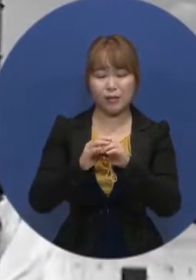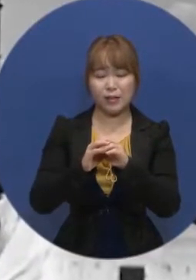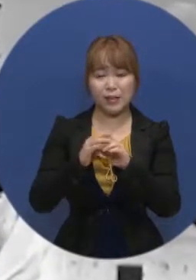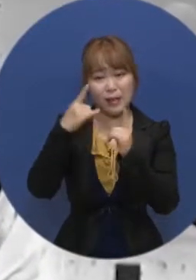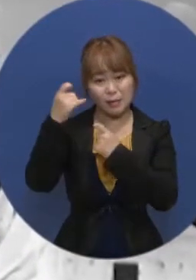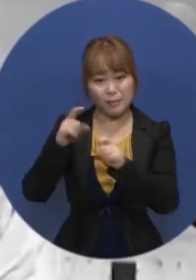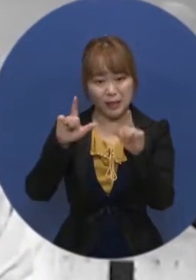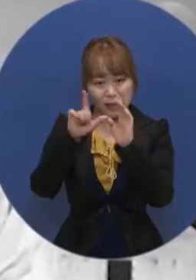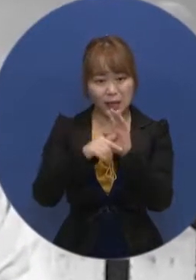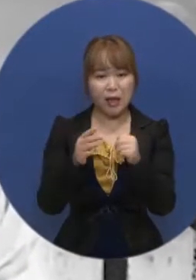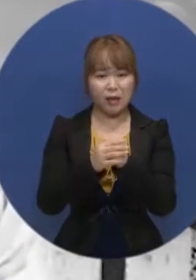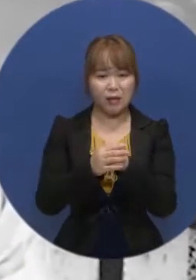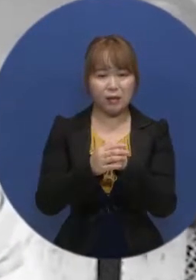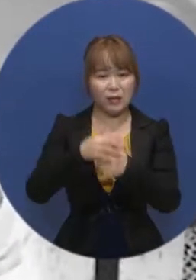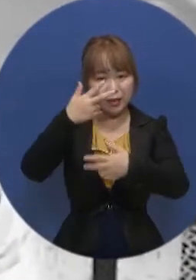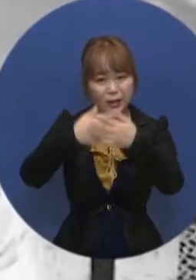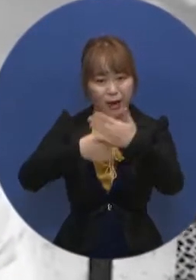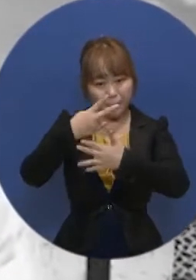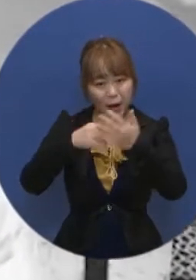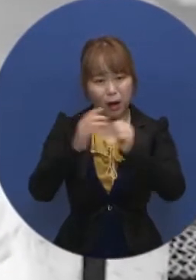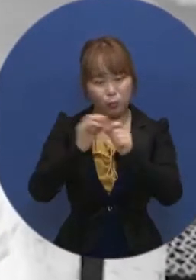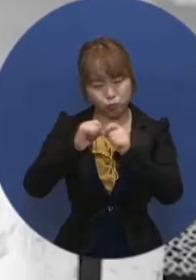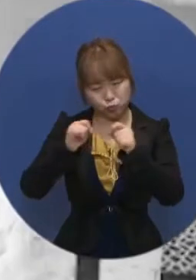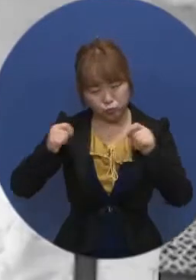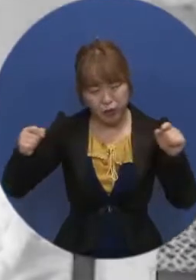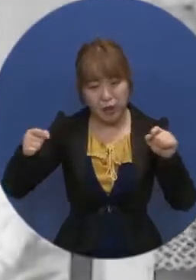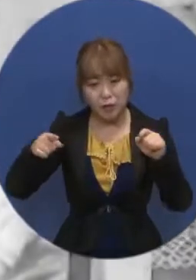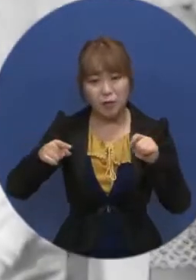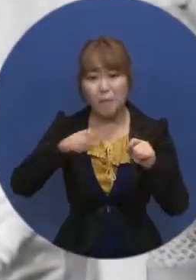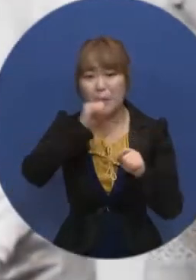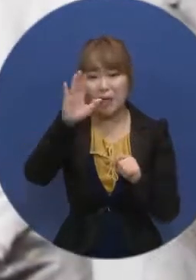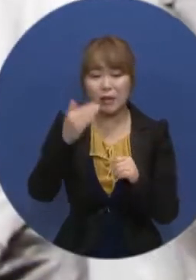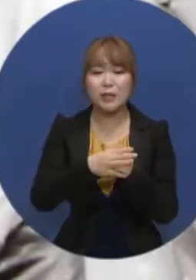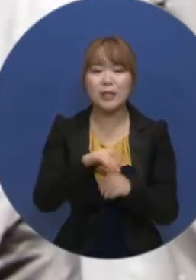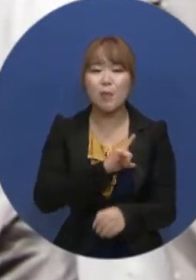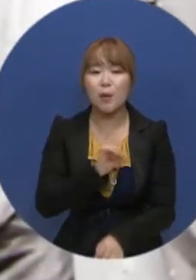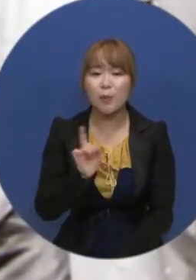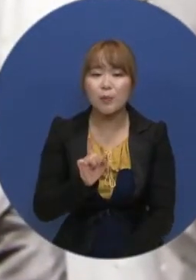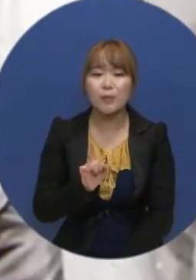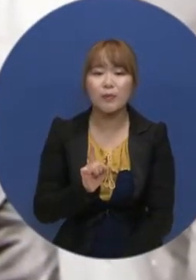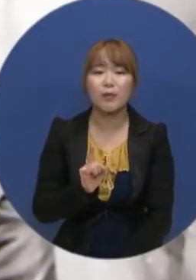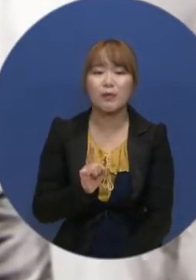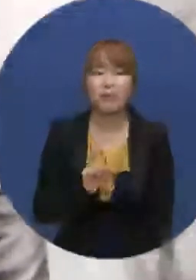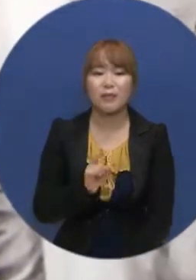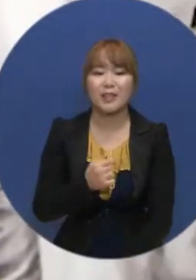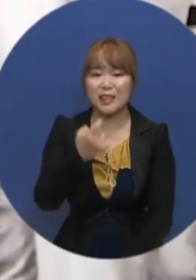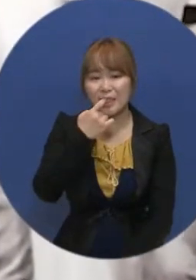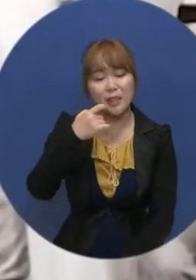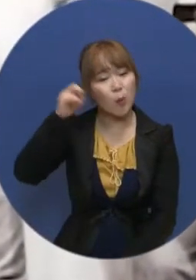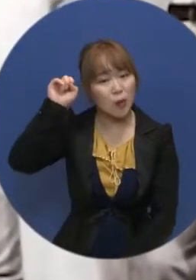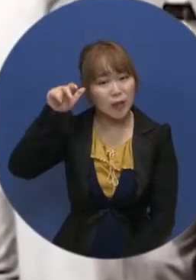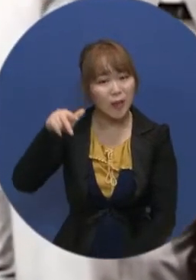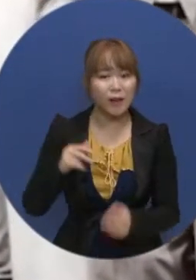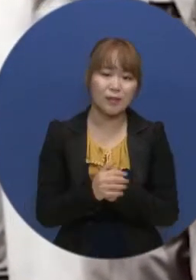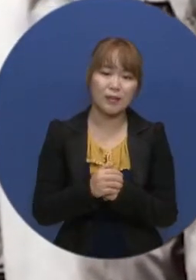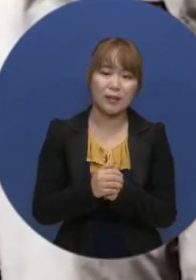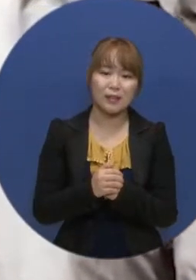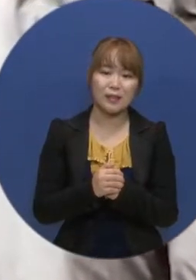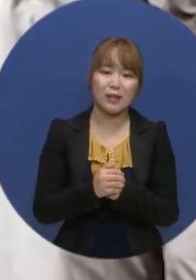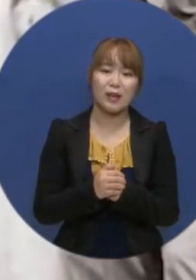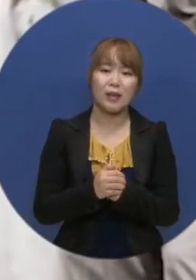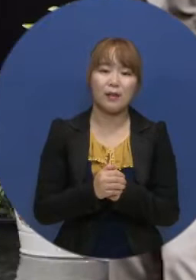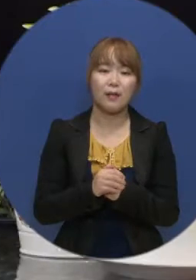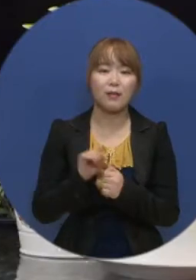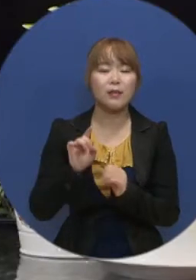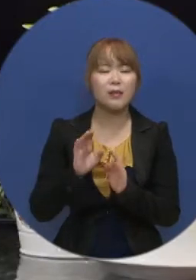장편 드라마죠. 드라마로 당선돼가지고 제목을 좀 말씀해 주세요. 하얀 호텔이죠. 아. 하얀